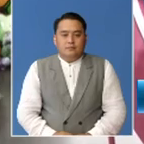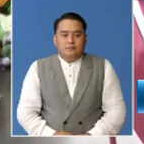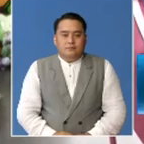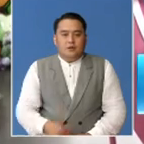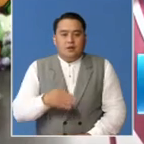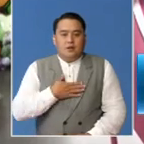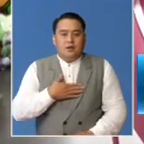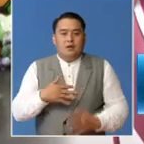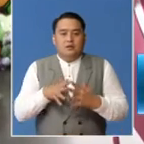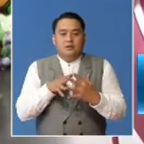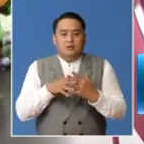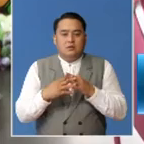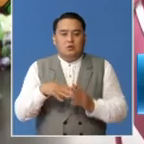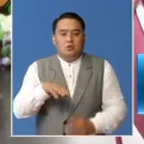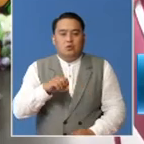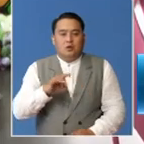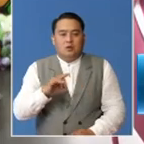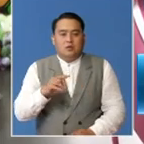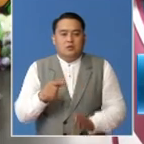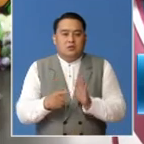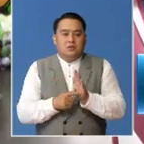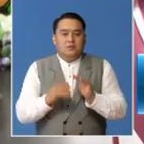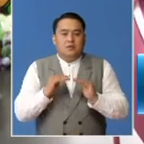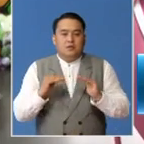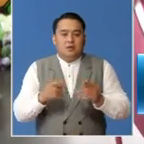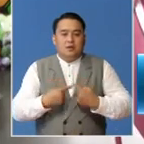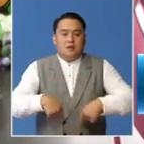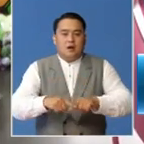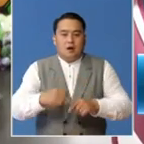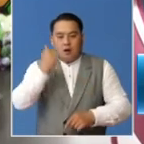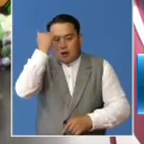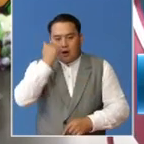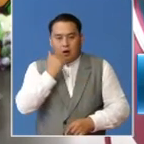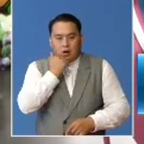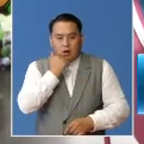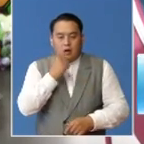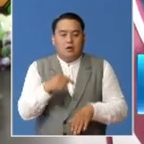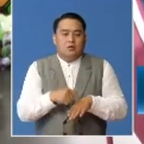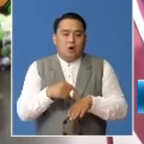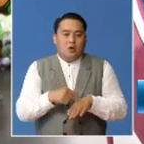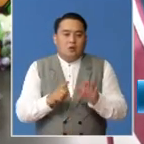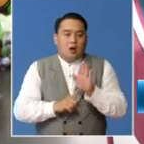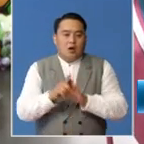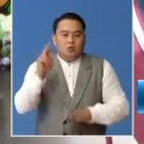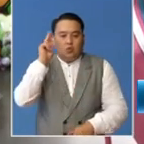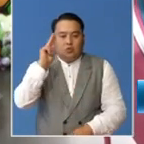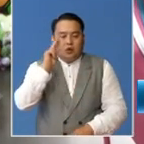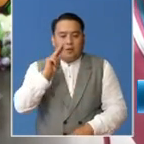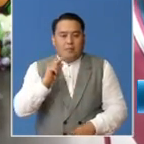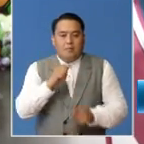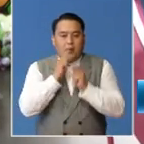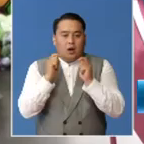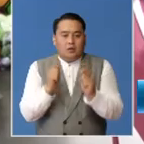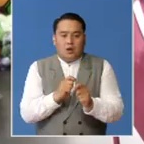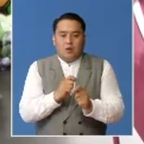Я жительница села Турар, мать семерых детей. Спасибо большое организаторам. Эта помощь очень ощутима, ведь в начале учебного сезона в таких